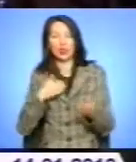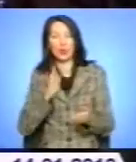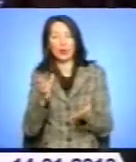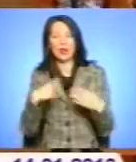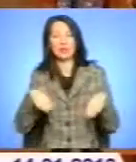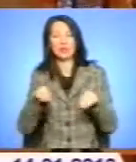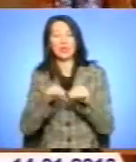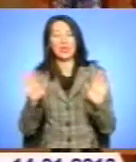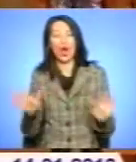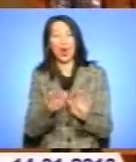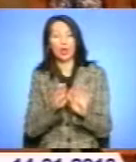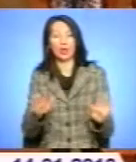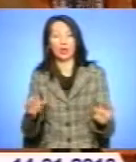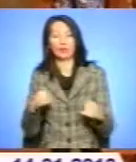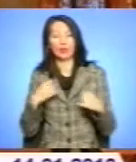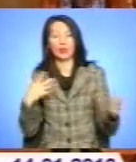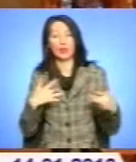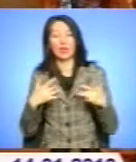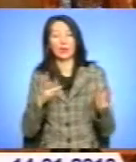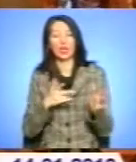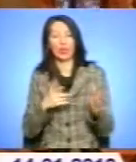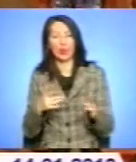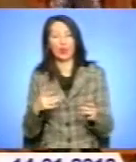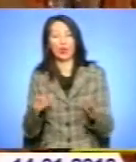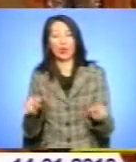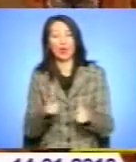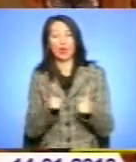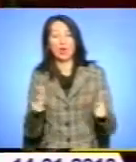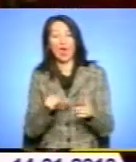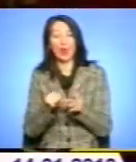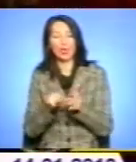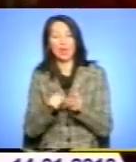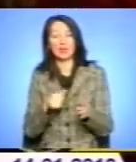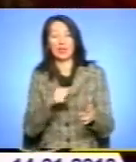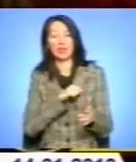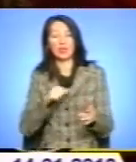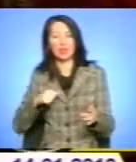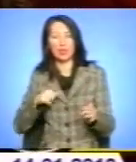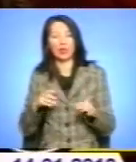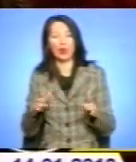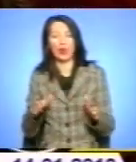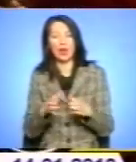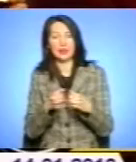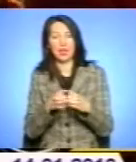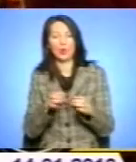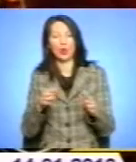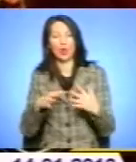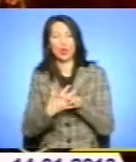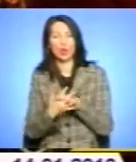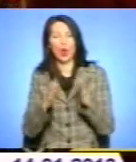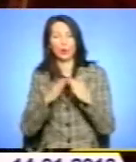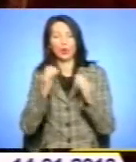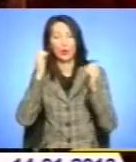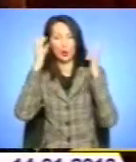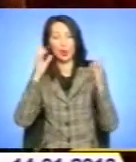спільна коляда. Святковий різдвяний концерт підготували учасники самодіяльного фольклорного ансамблю «Березівка» сільського будинку культури, а